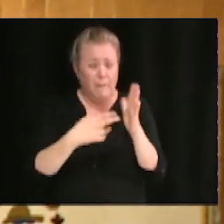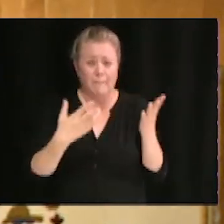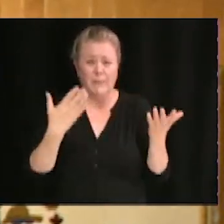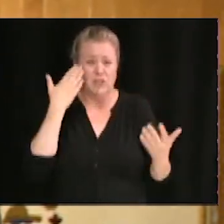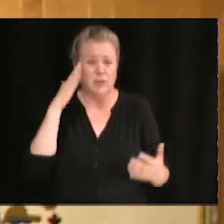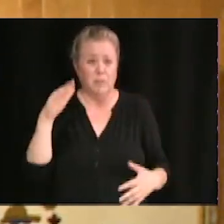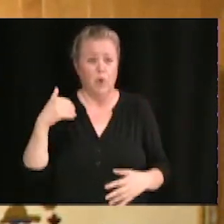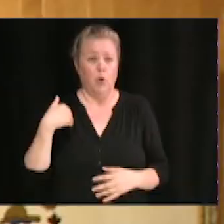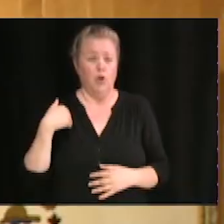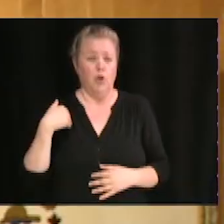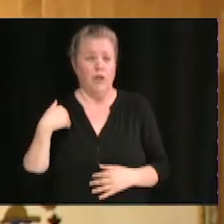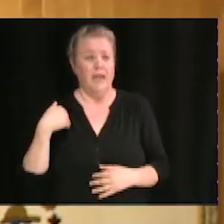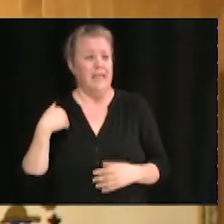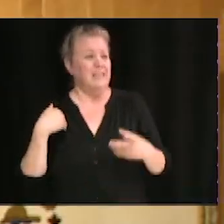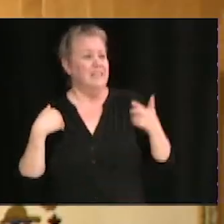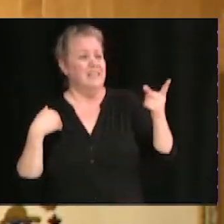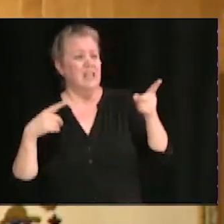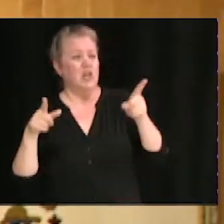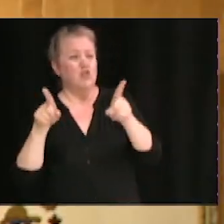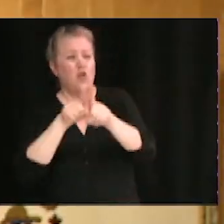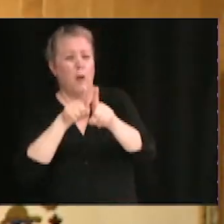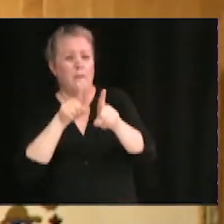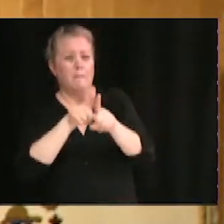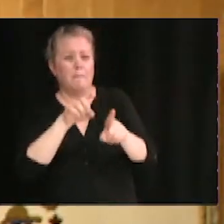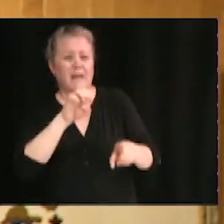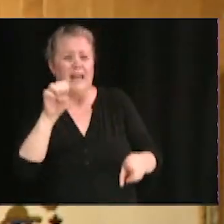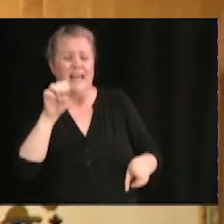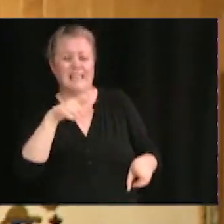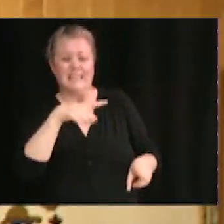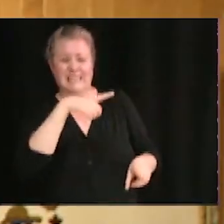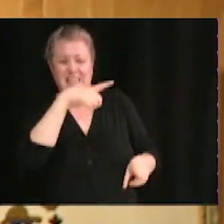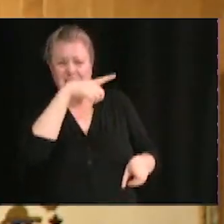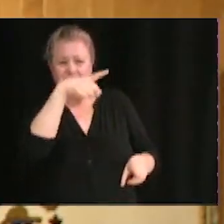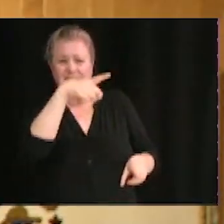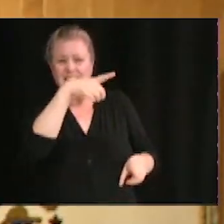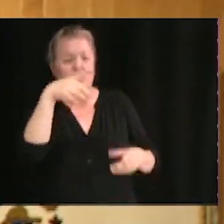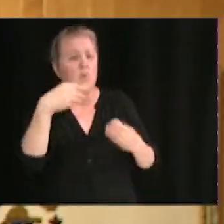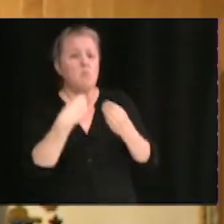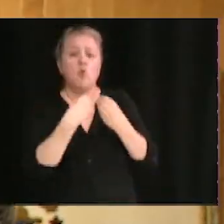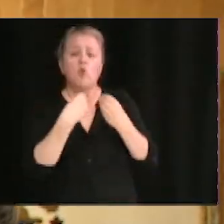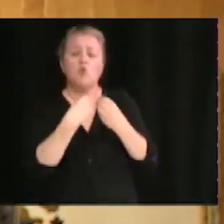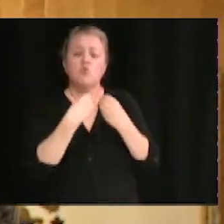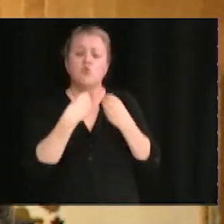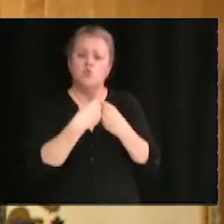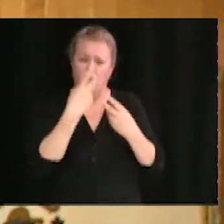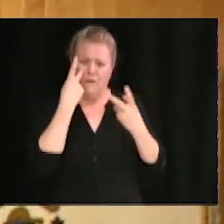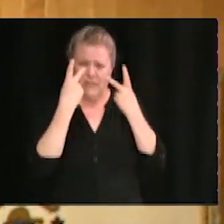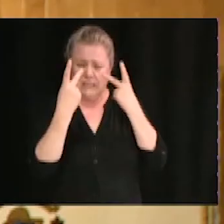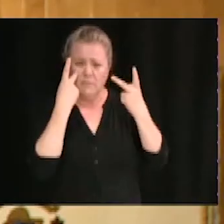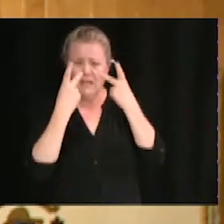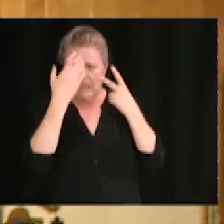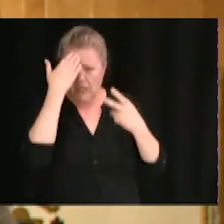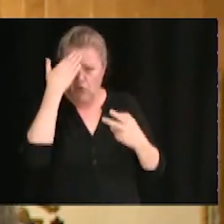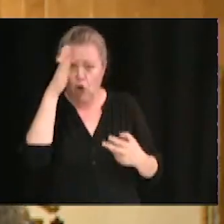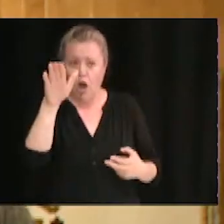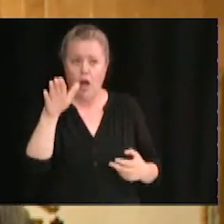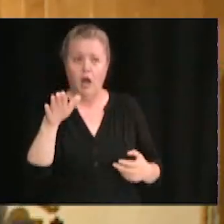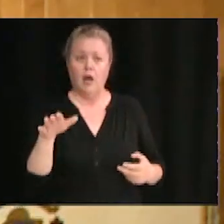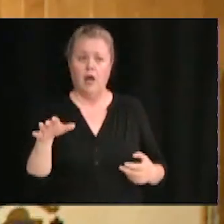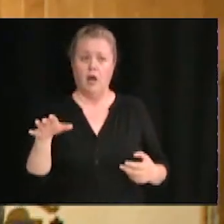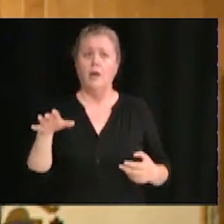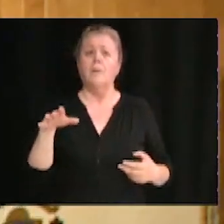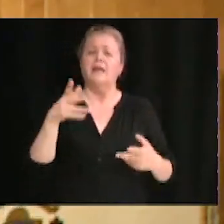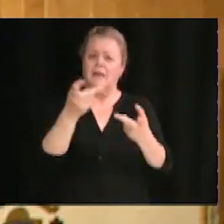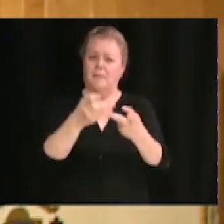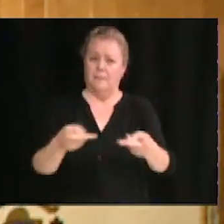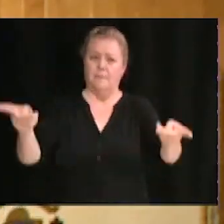mais présumons que c'est l'est comme ici, je crois, c'est pas mal lest. J'ai quand même beaucoup de visibilité à l'extérieur, puis c'est